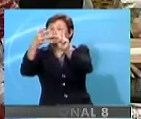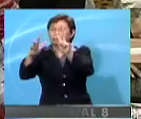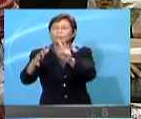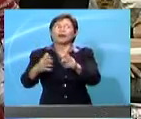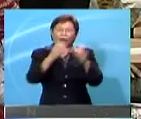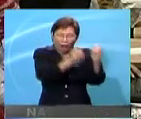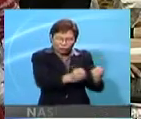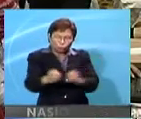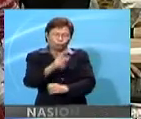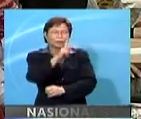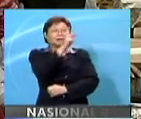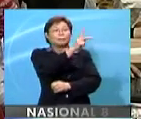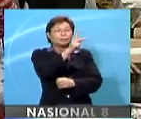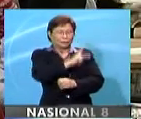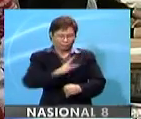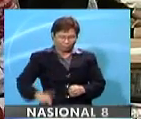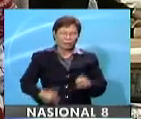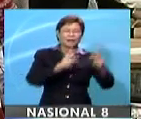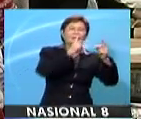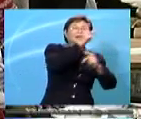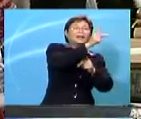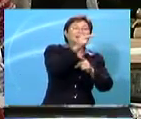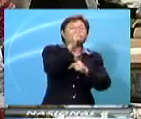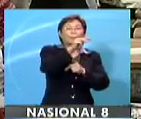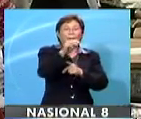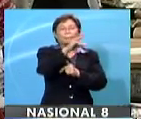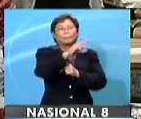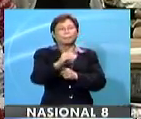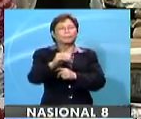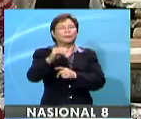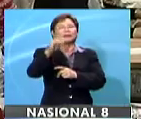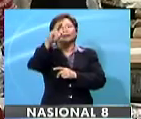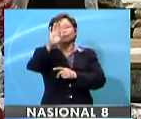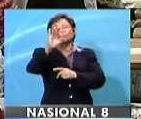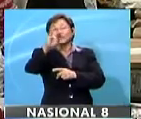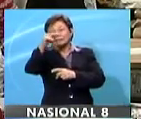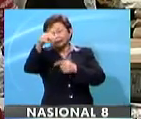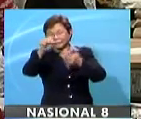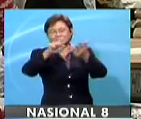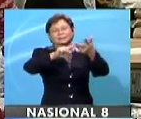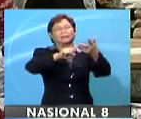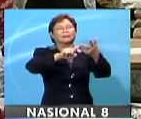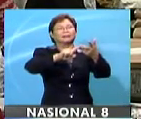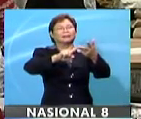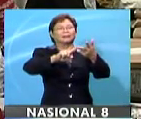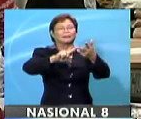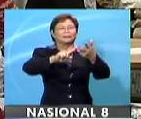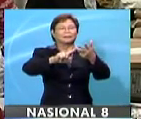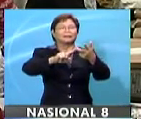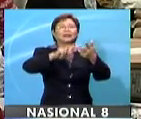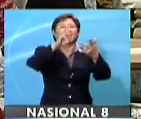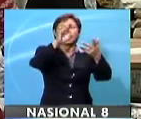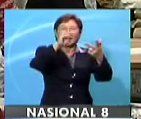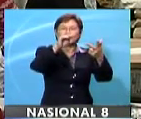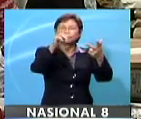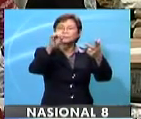dengan kementerian-kementerian daripada Komunikasi Multimedia, Perbadanan Kemajuan Filem Nasional Finas dan juga Perbadanan Pembangunan Multimedia